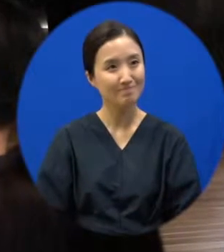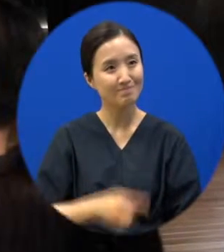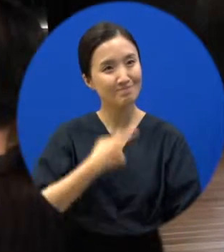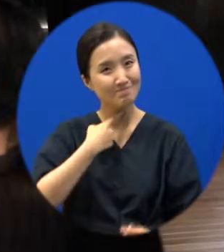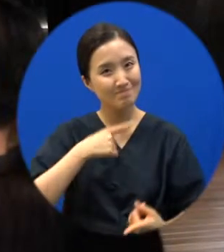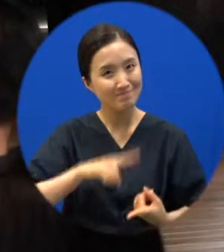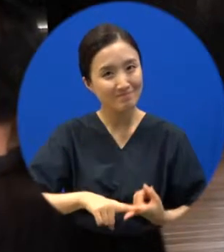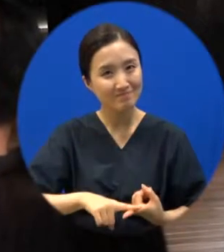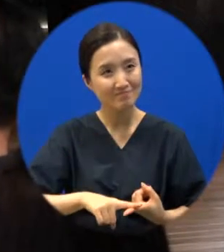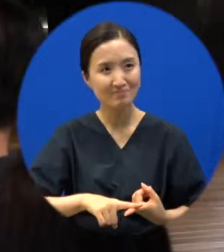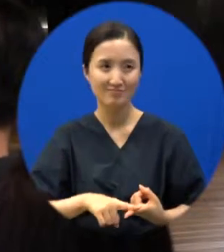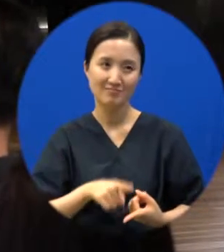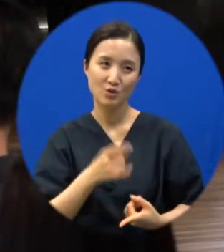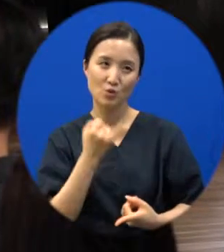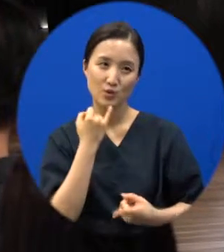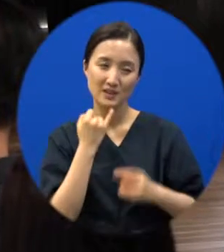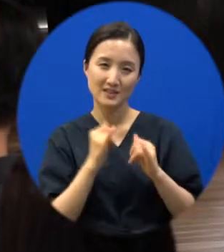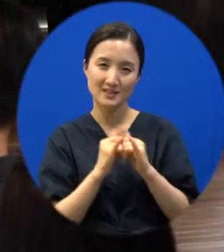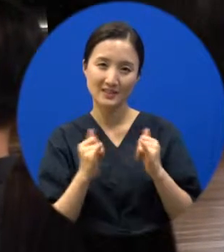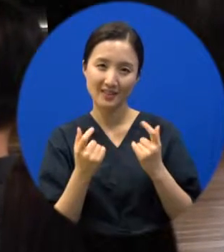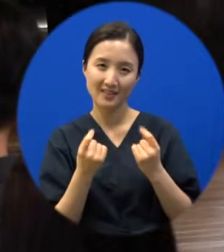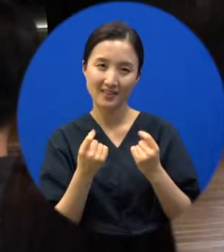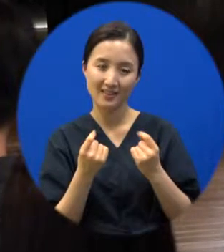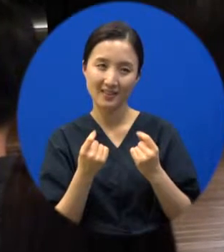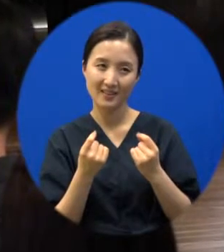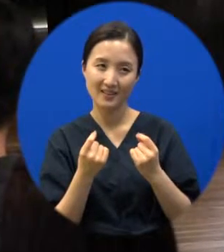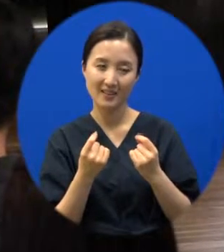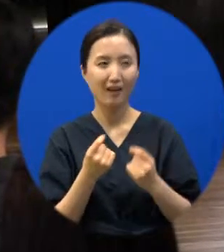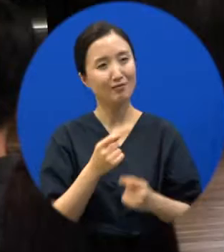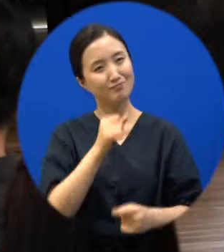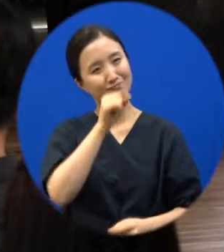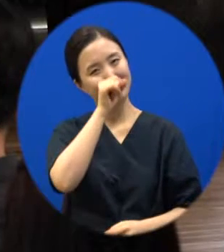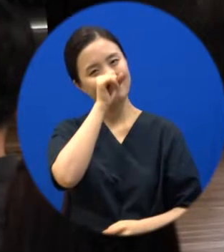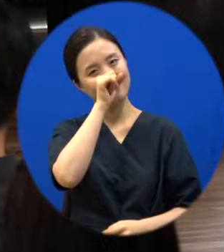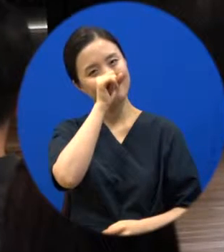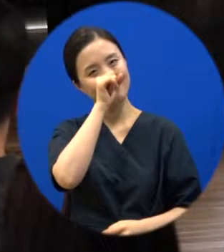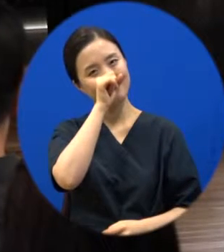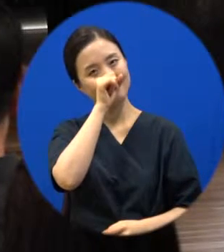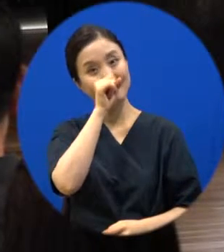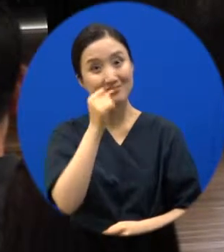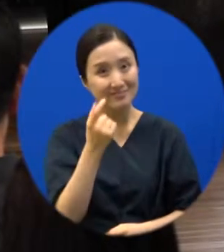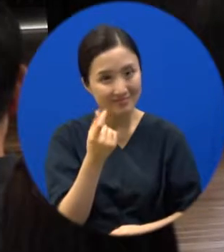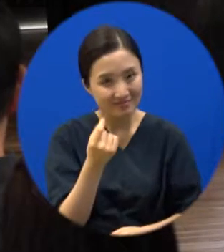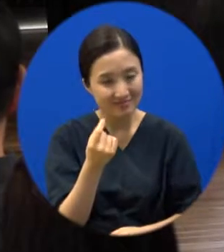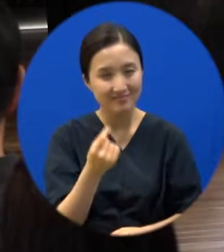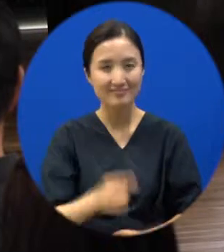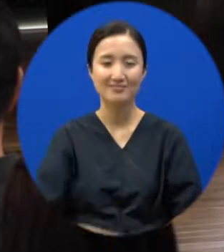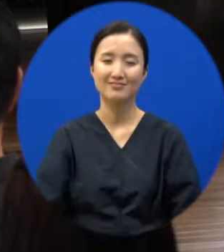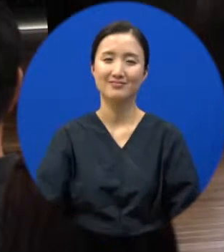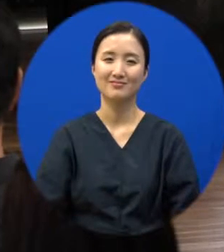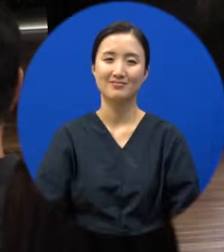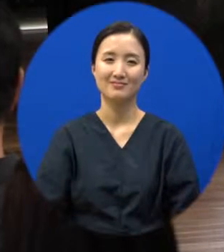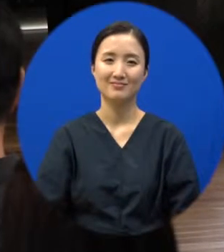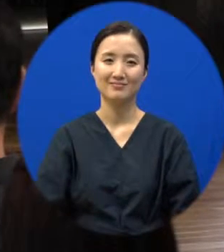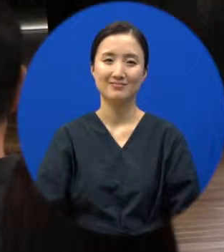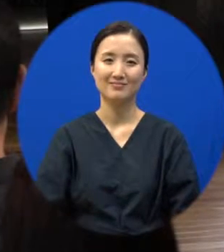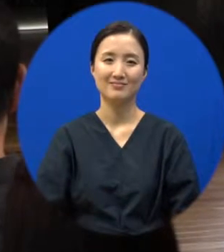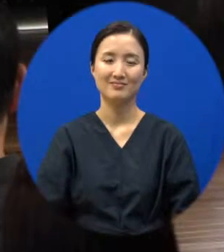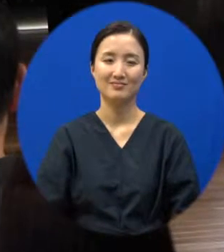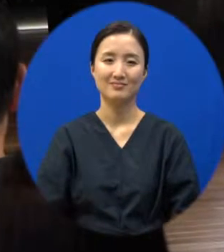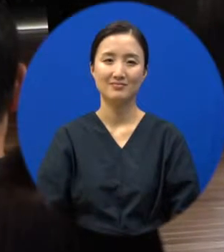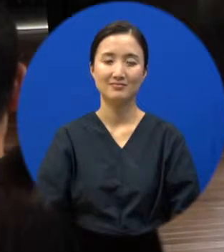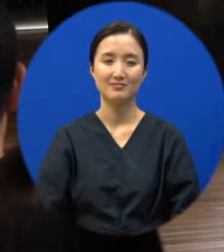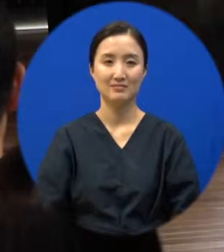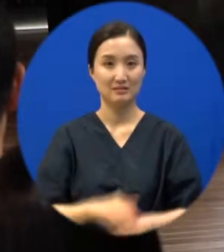마음에 든다? 네. 괜찮은 것 같다? 좋다? 네, 그런 생각을 하시겠죠? 예. 네.